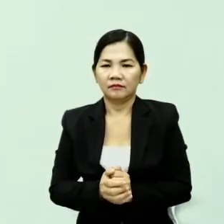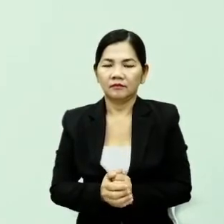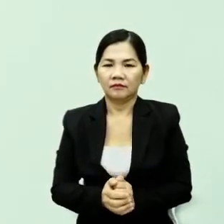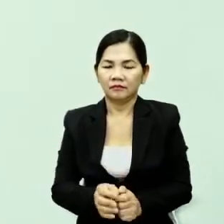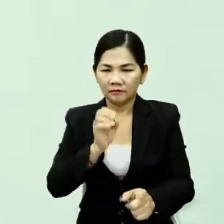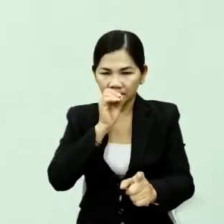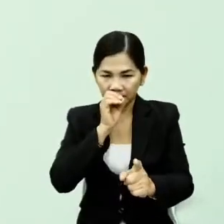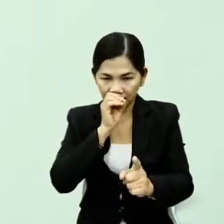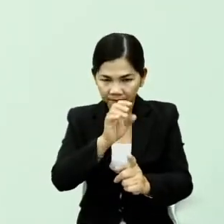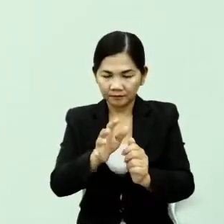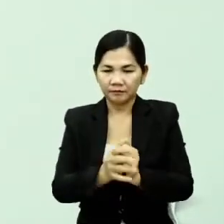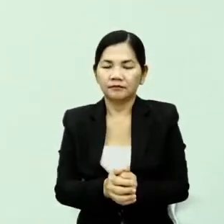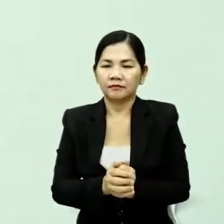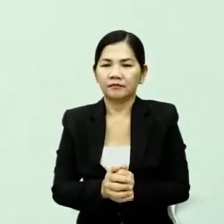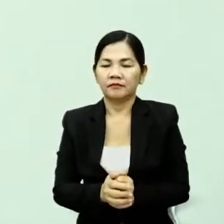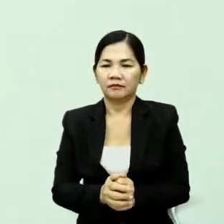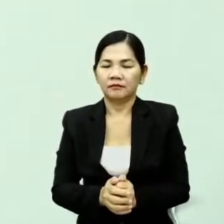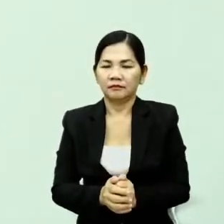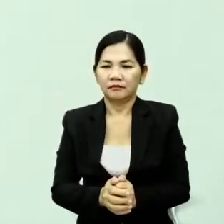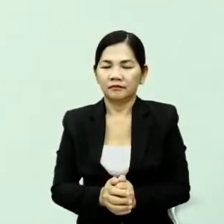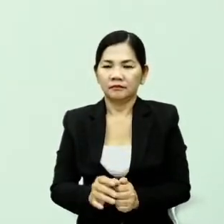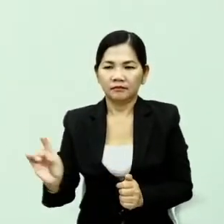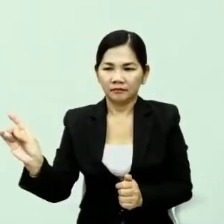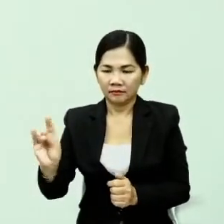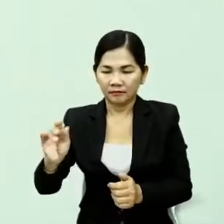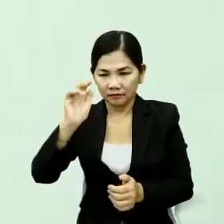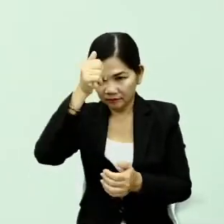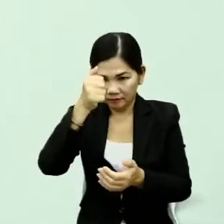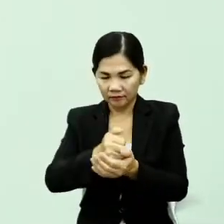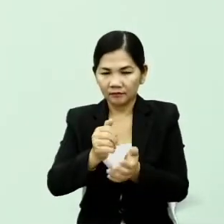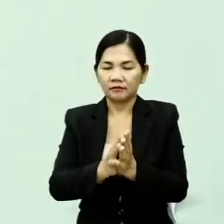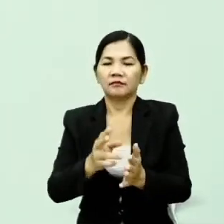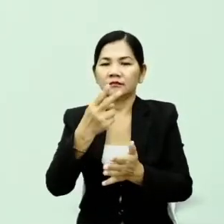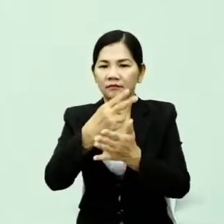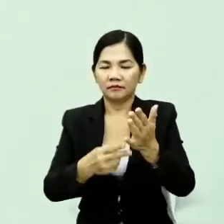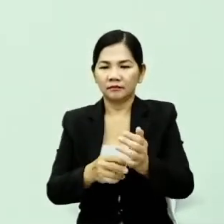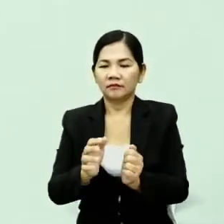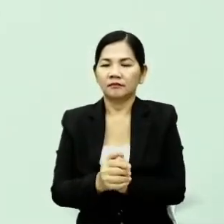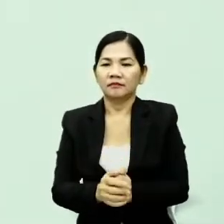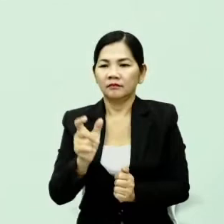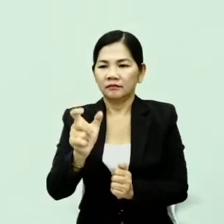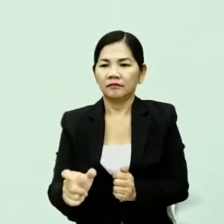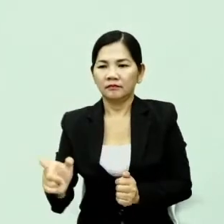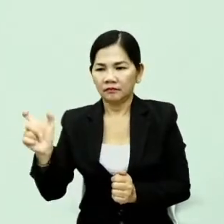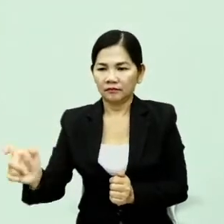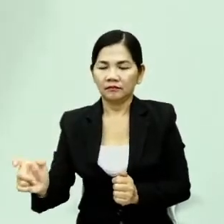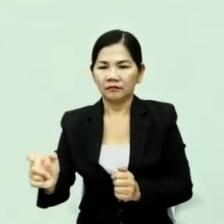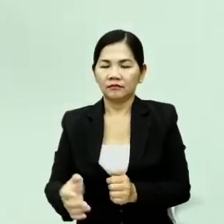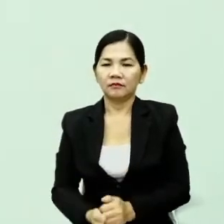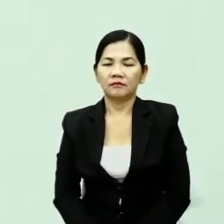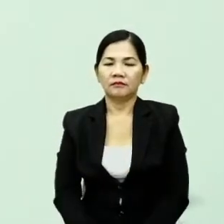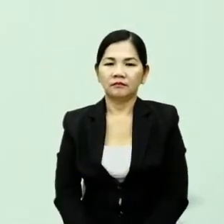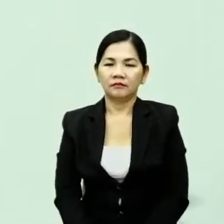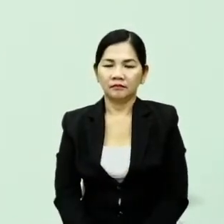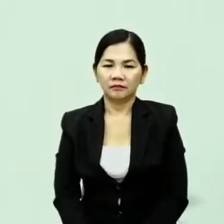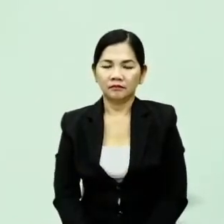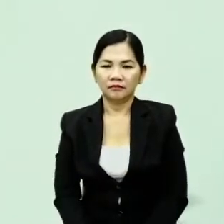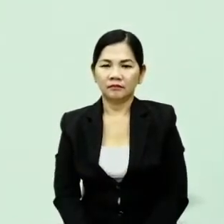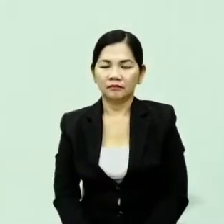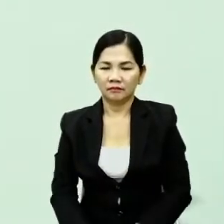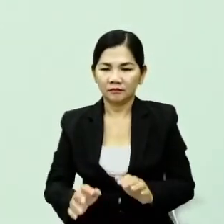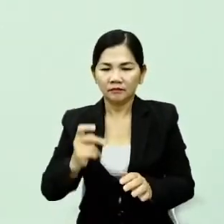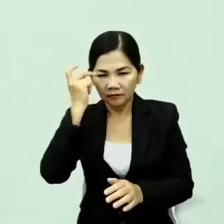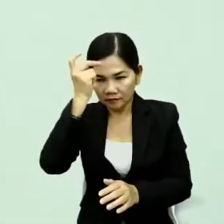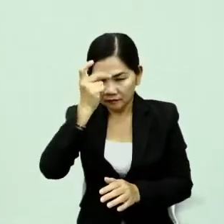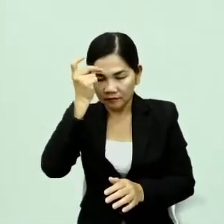bật chậm đằng tiến ta sạt đó pha bây giờ ở vậy khá cha đó một nụ cha chẳng con ở